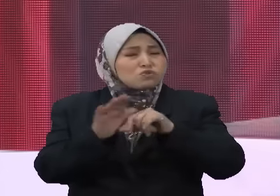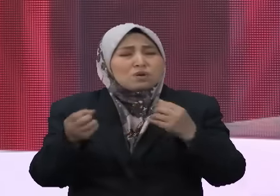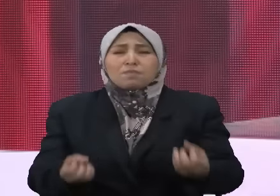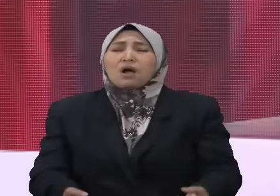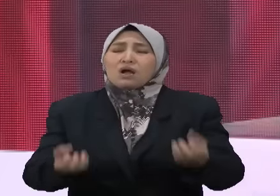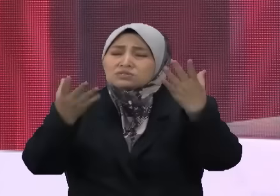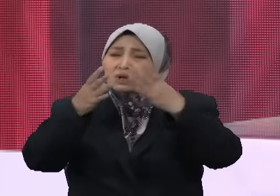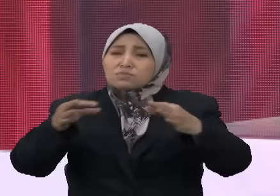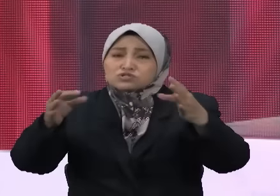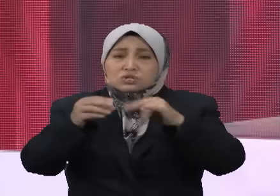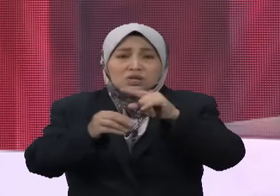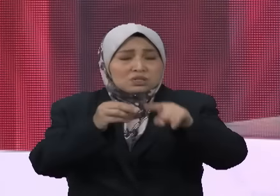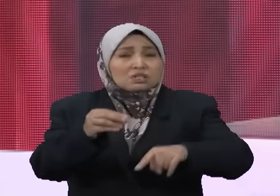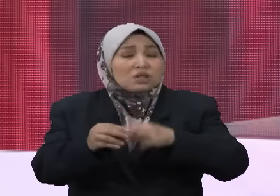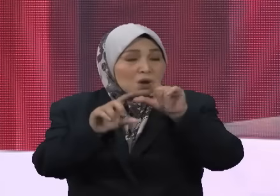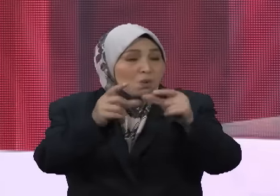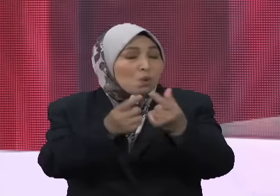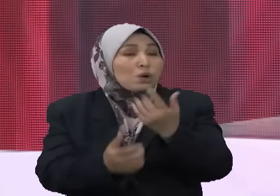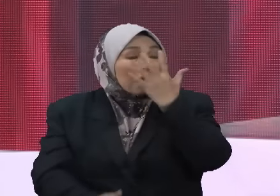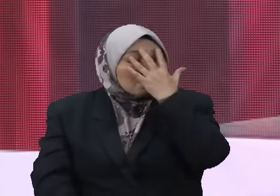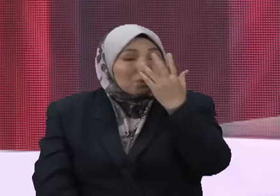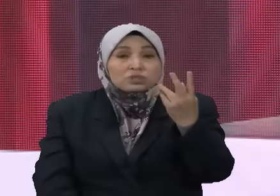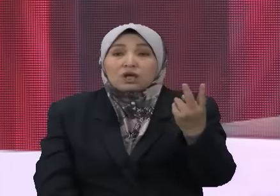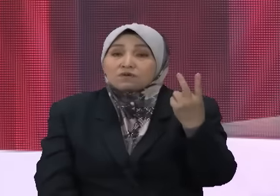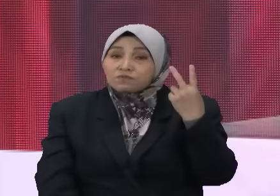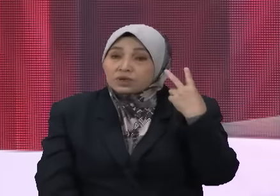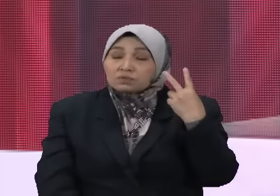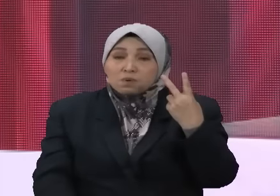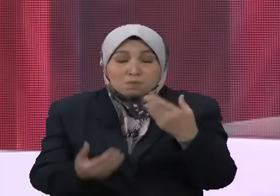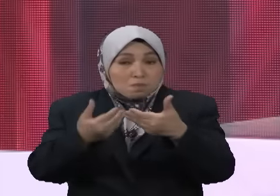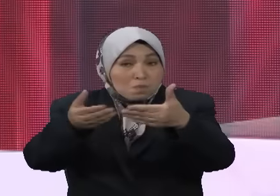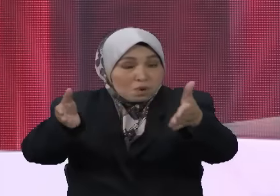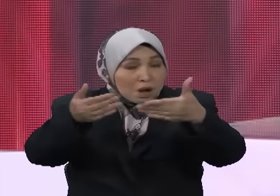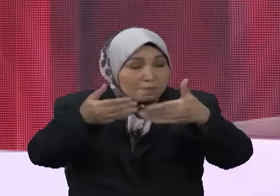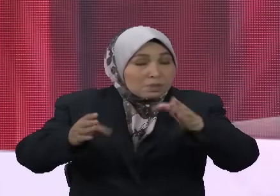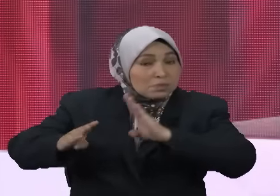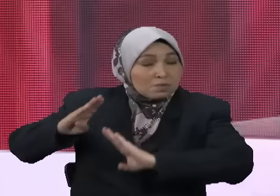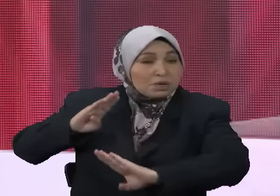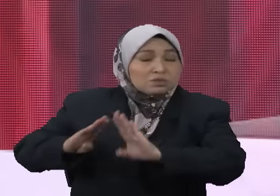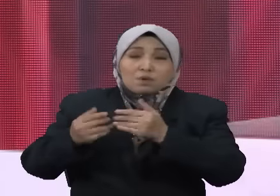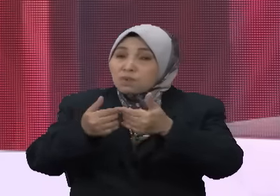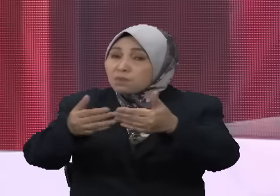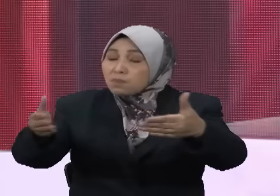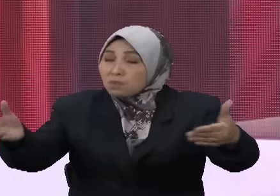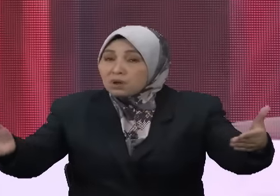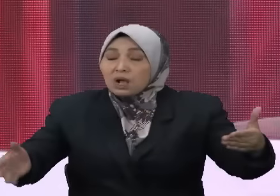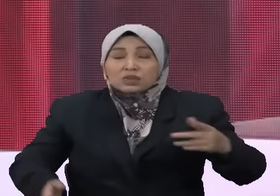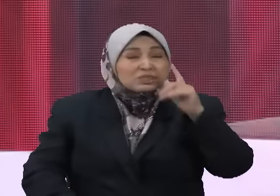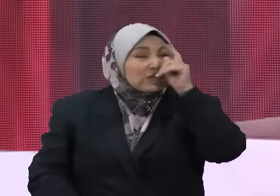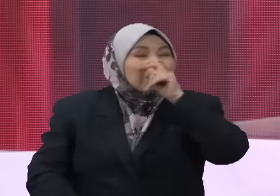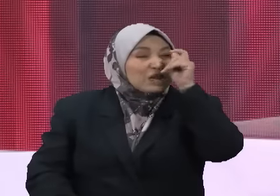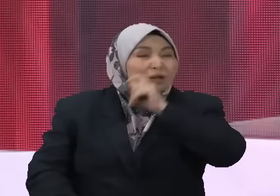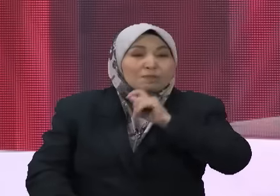menceritakan tentang tentang golongan munafik ya membongkarkan aku mereka membongkarkan tipu daya